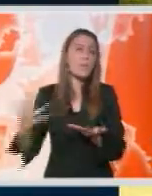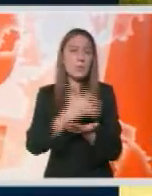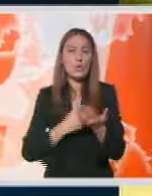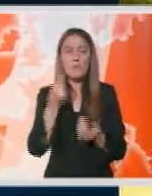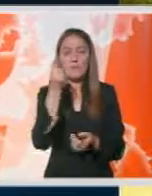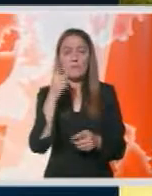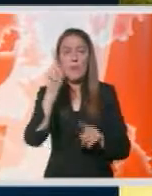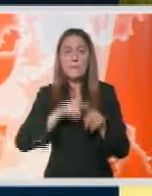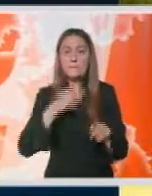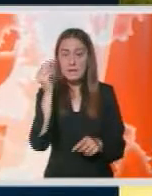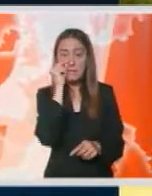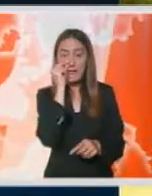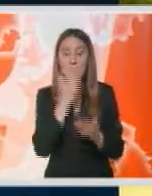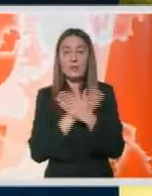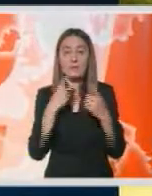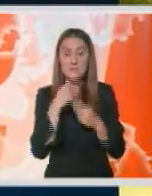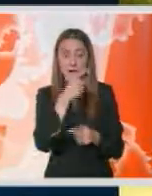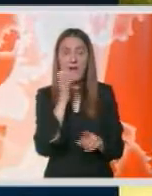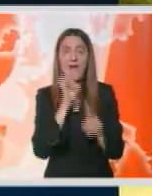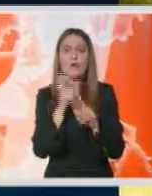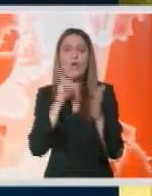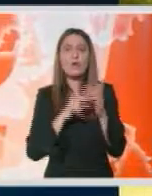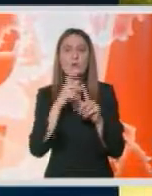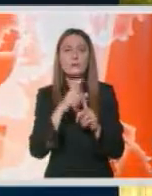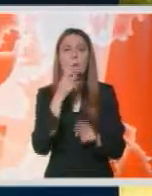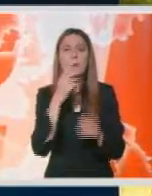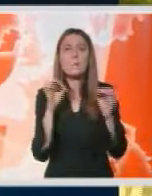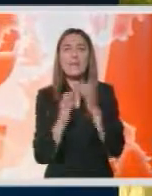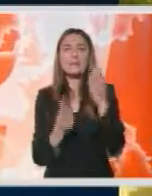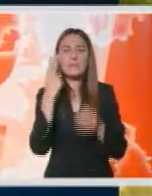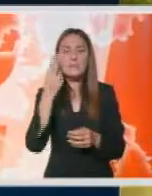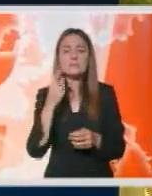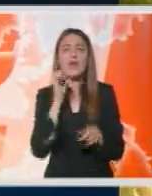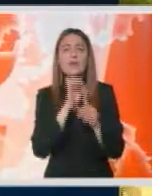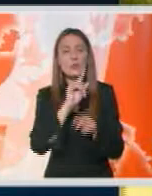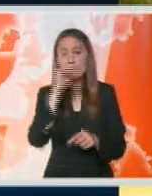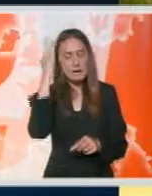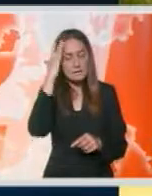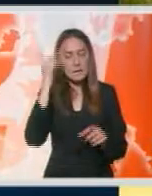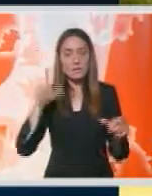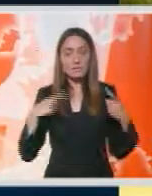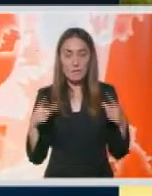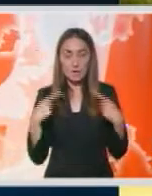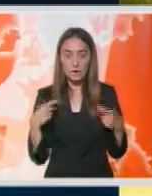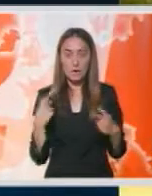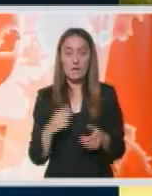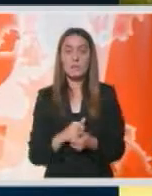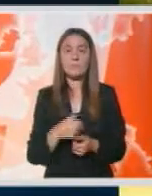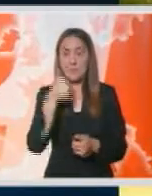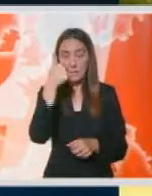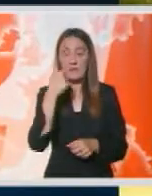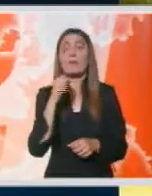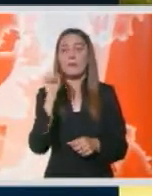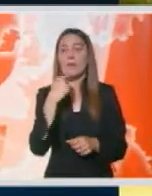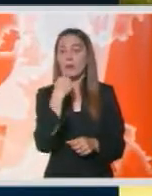novac u mesecu maju za ovaj fond Mila B92, odnosno fond za nezbrinute životinje, a prvi, da